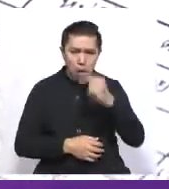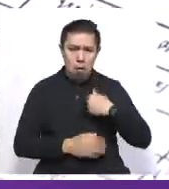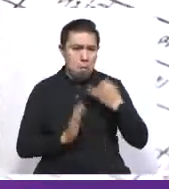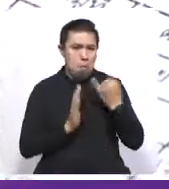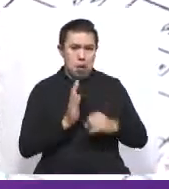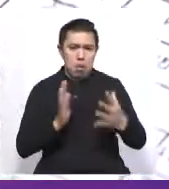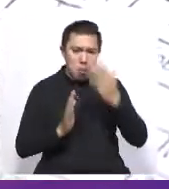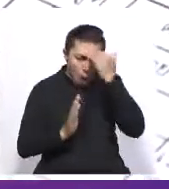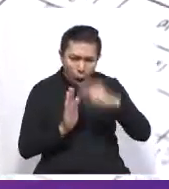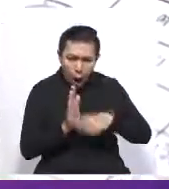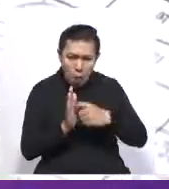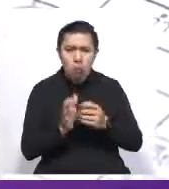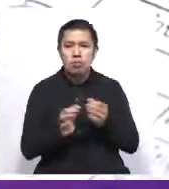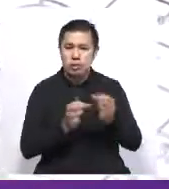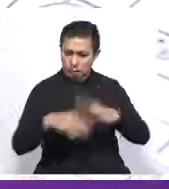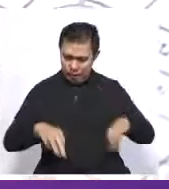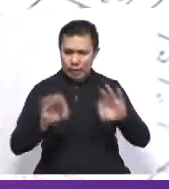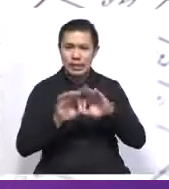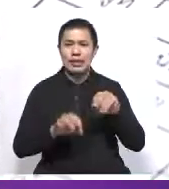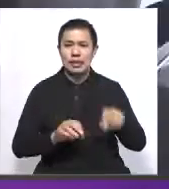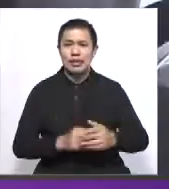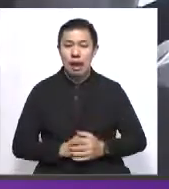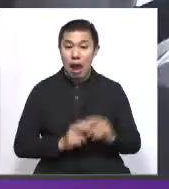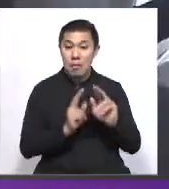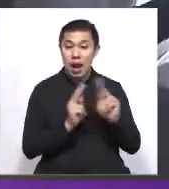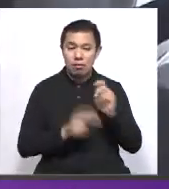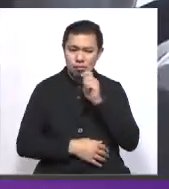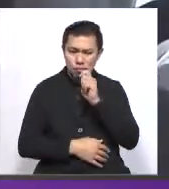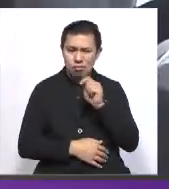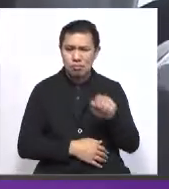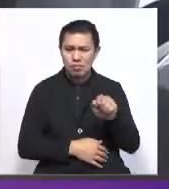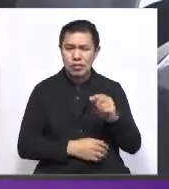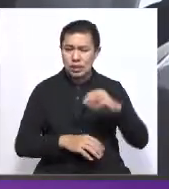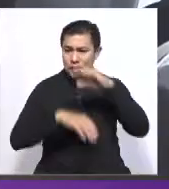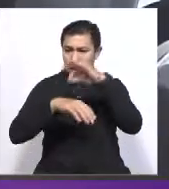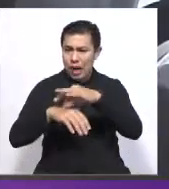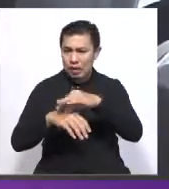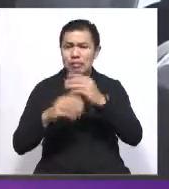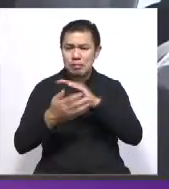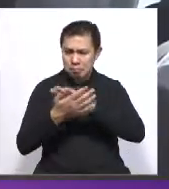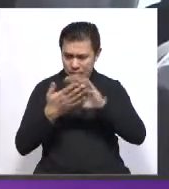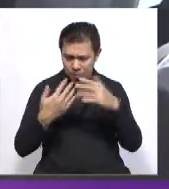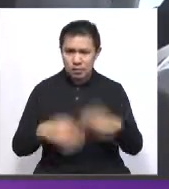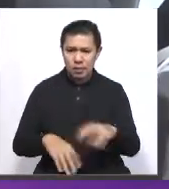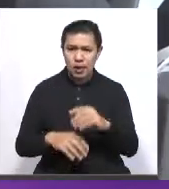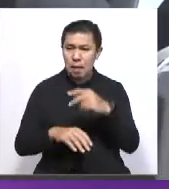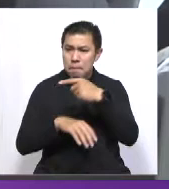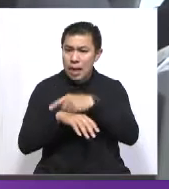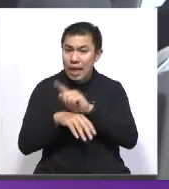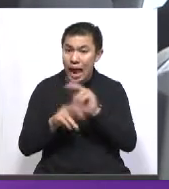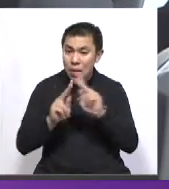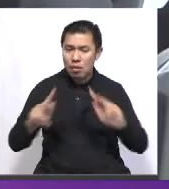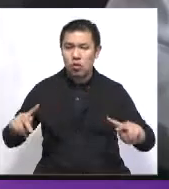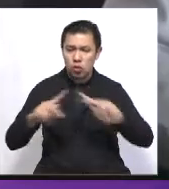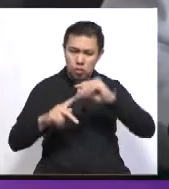ไม่ผิดเพราะอะไร สำหรับกรรมการสอบวินัยร้ายแรงนะครับได้มีการลงนามแต่งตั้งไปแล้วซึ่งประธานกรรมการจะมาจากกระทรว